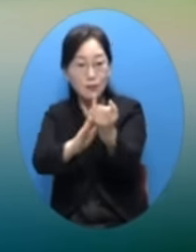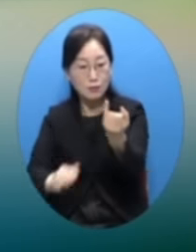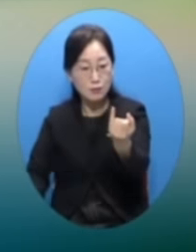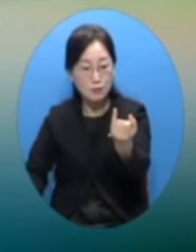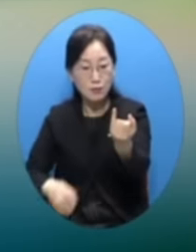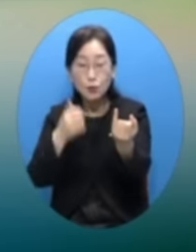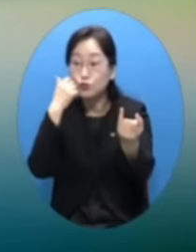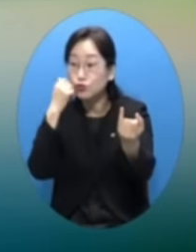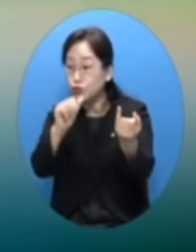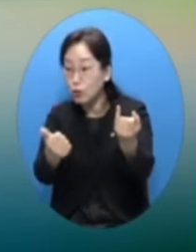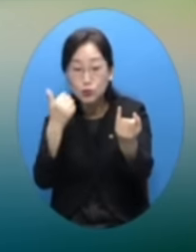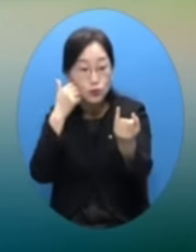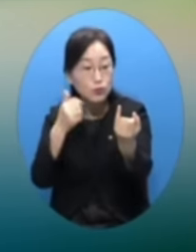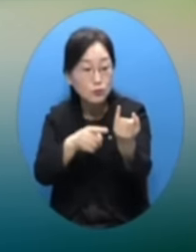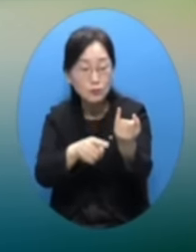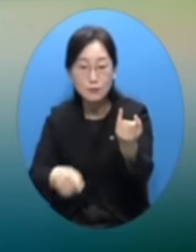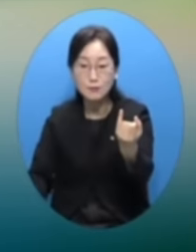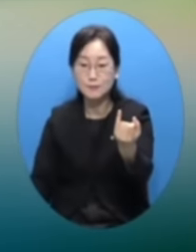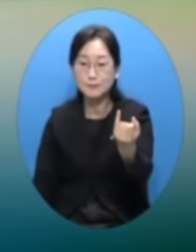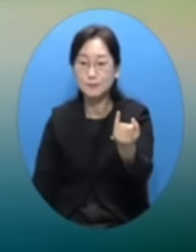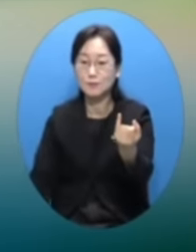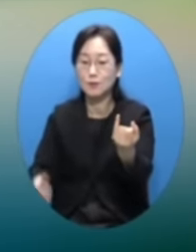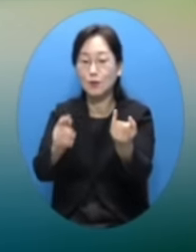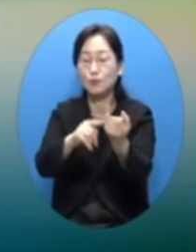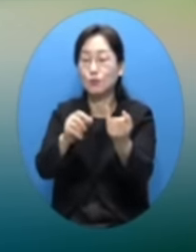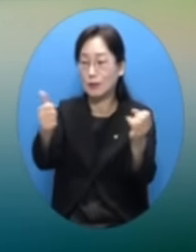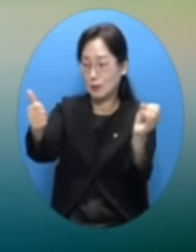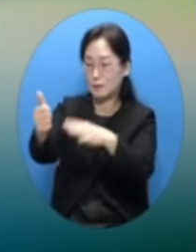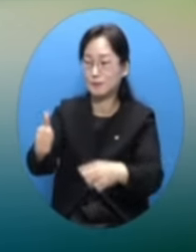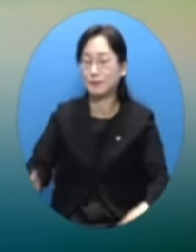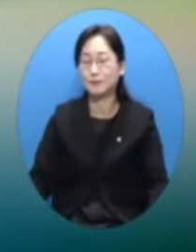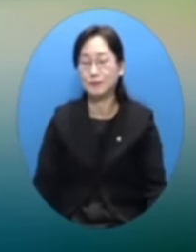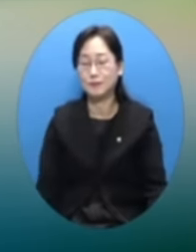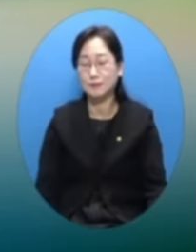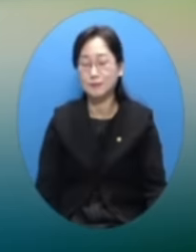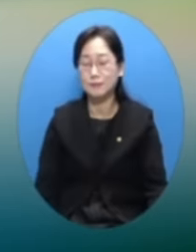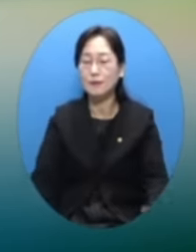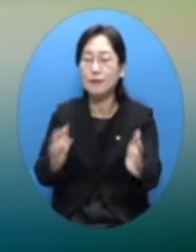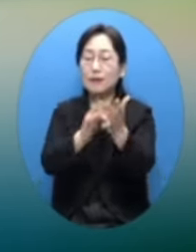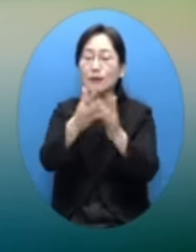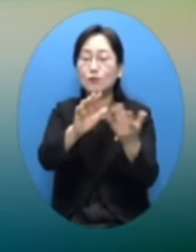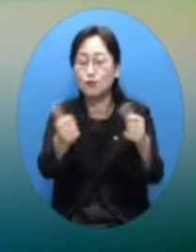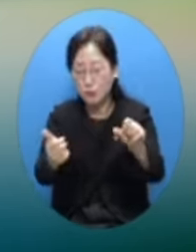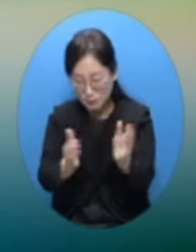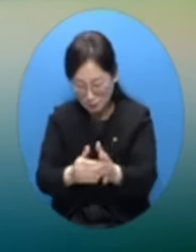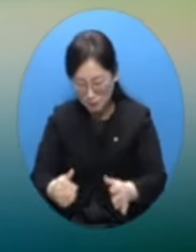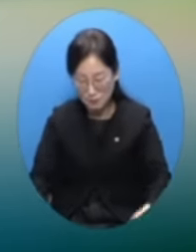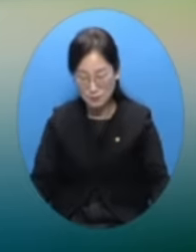아니 누가 죽었어? 물으니까 아내가 대답을 합니다. 예수님이 죽었습니다.